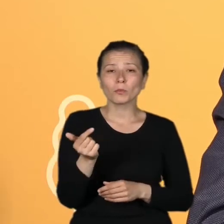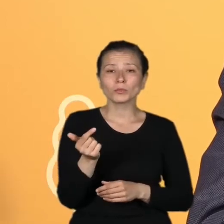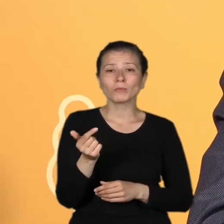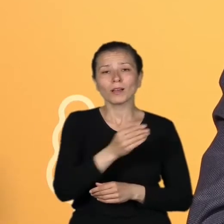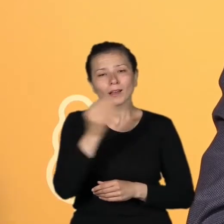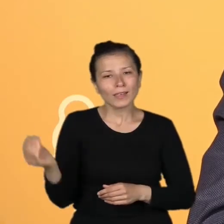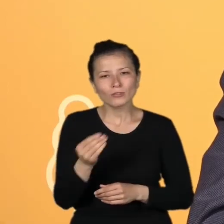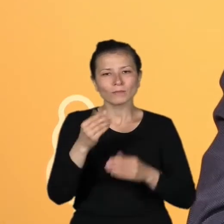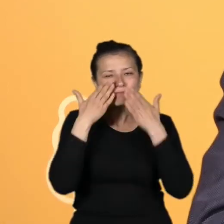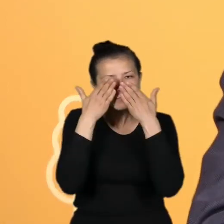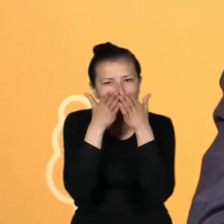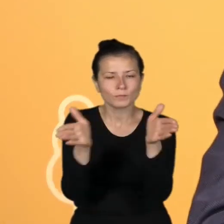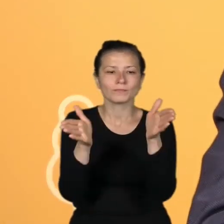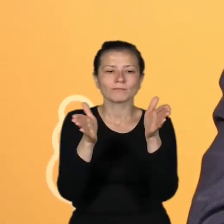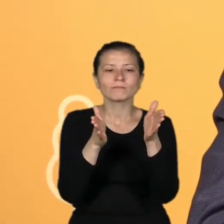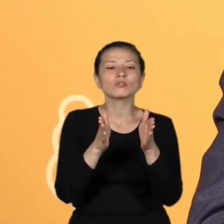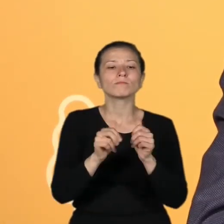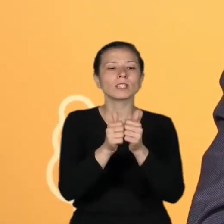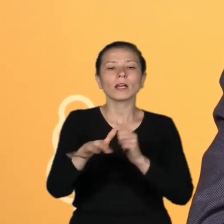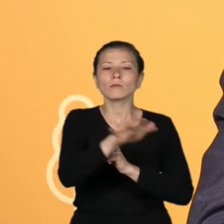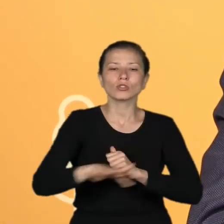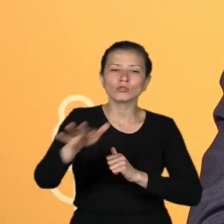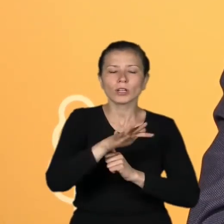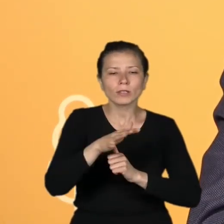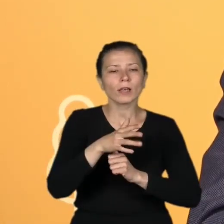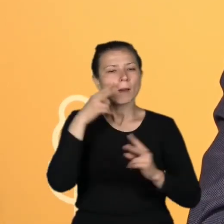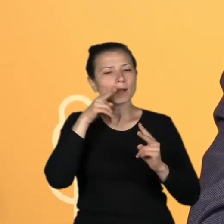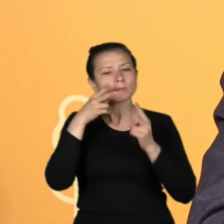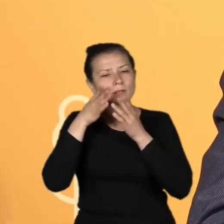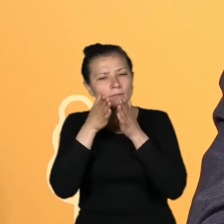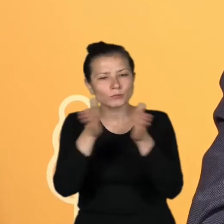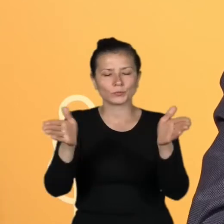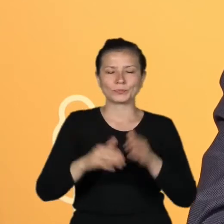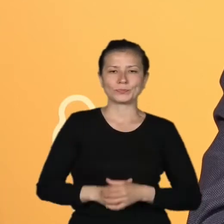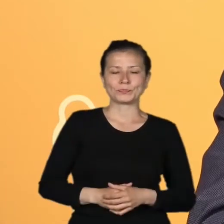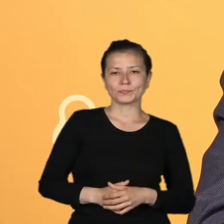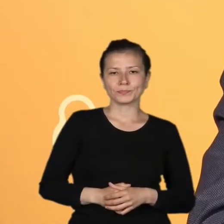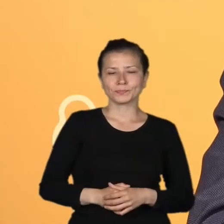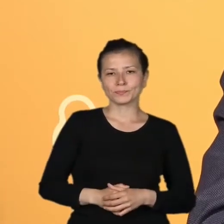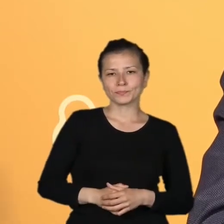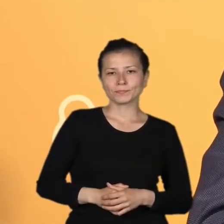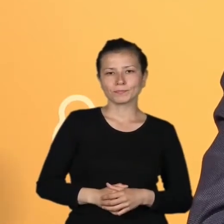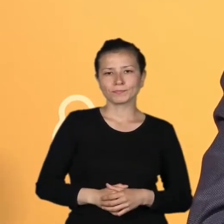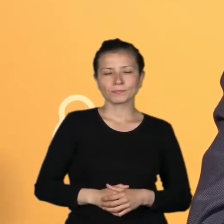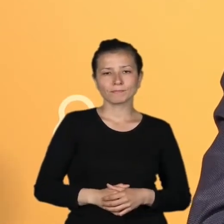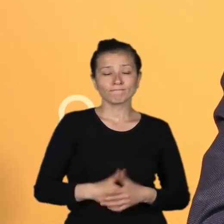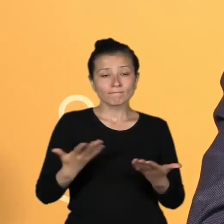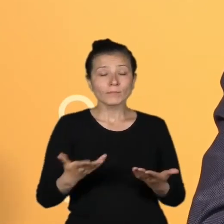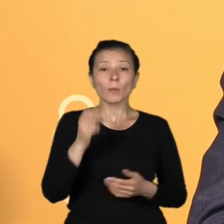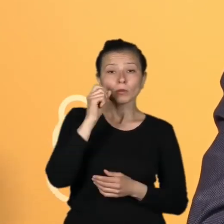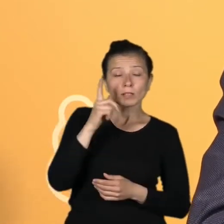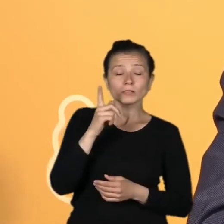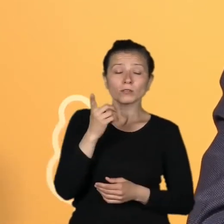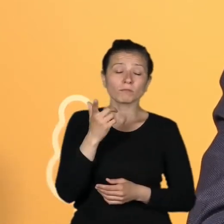no to musimy na to jeszcze szerzej popatrzeć, na rolę przestrzeni. To znaczy rozumiem, że inteligencja polega na